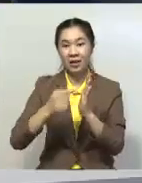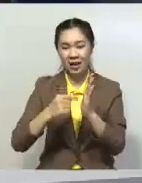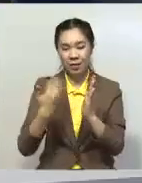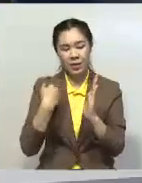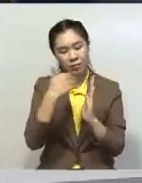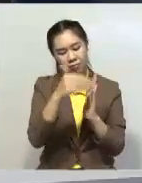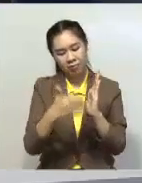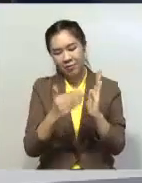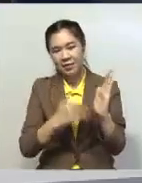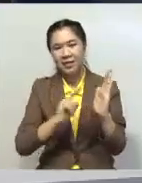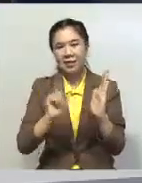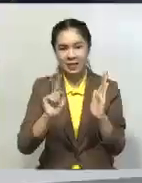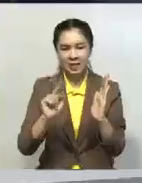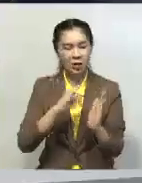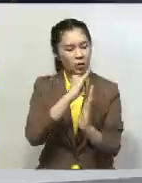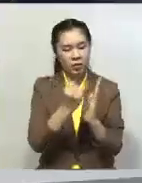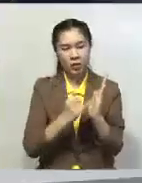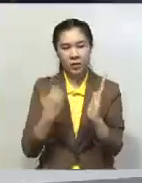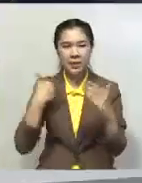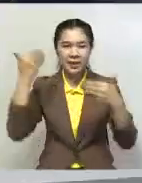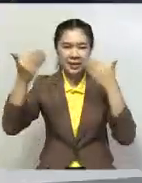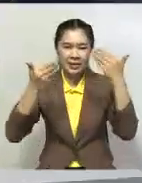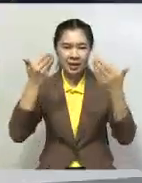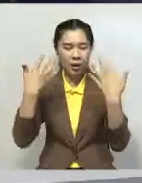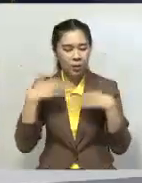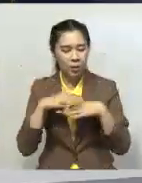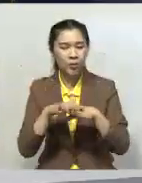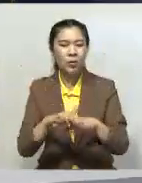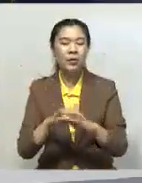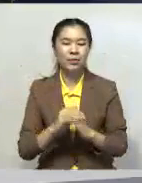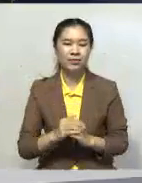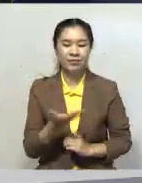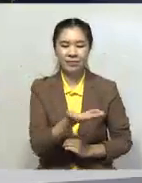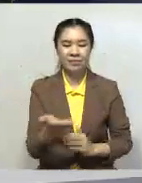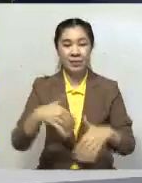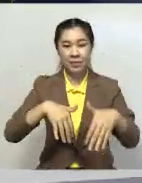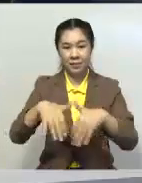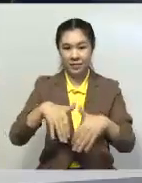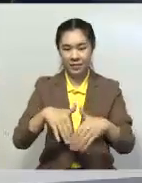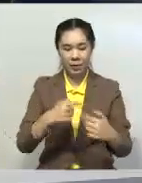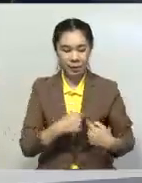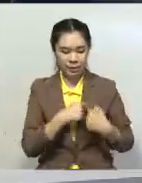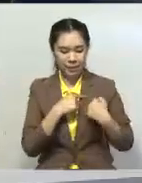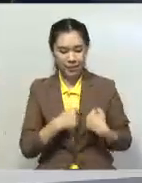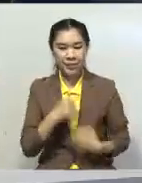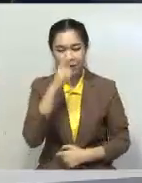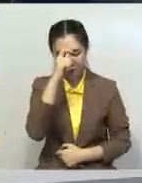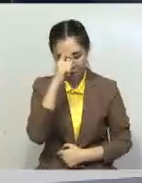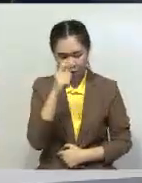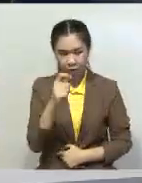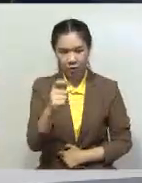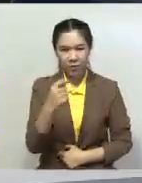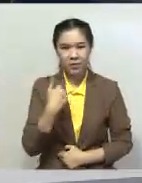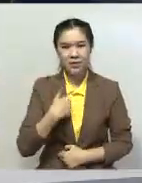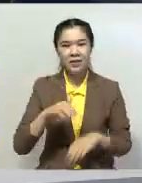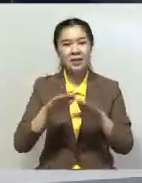แล้วไปดูในต่างจังหวัดกันบ้างนะคะทุกจังหวัดเลยที่มีการจัดกิจกรรมร่วมกันมานะคะเพื่อให้ประชาชนได้ร่วมแสดงออกถึงความจงรักภักดีรว